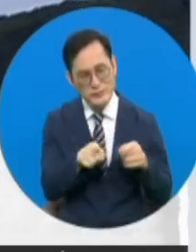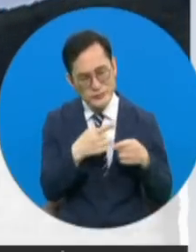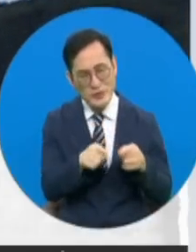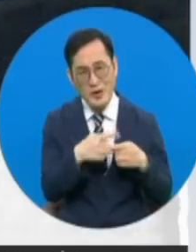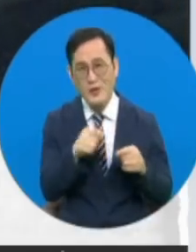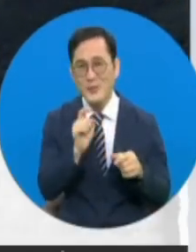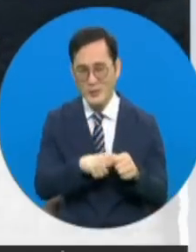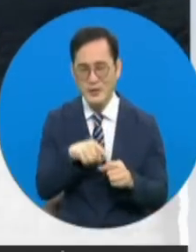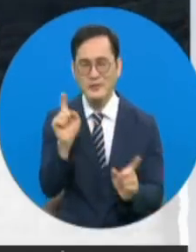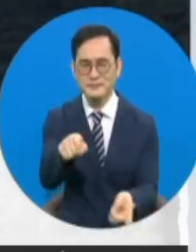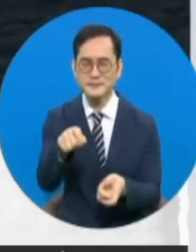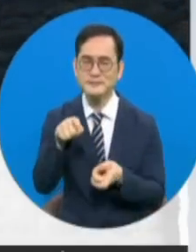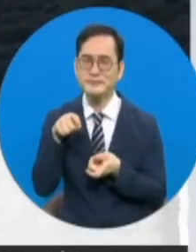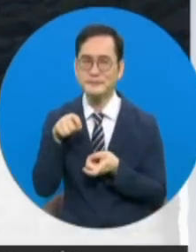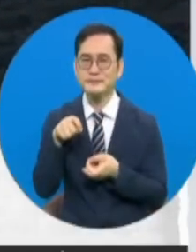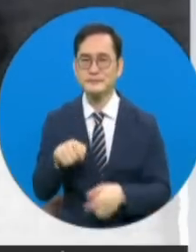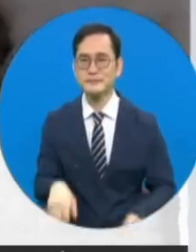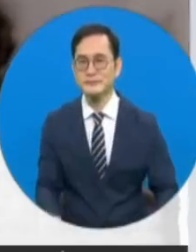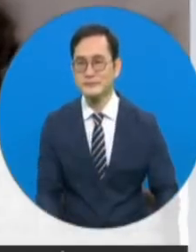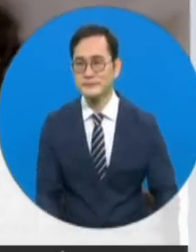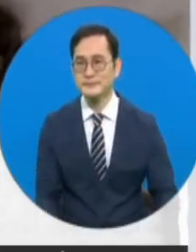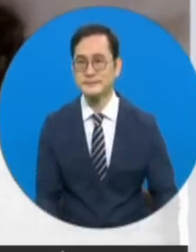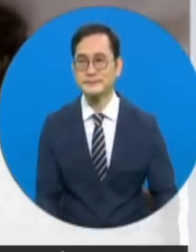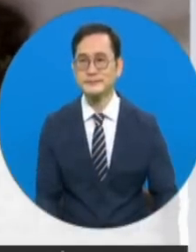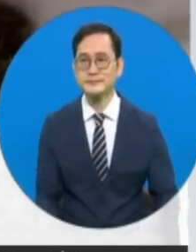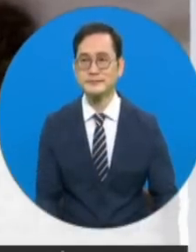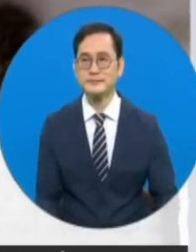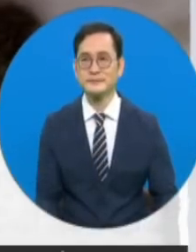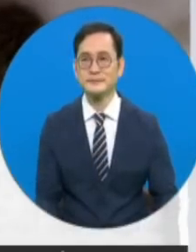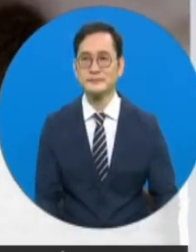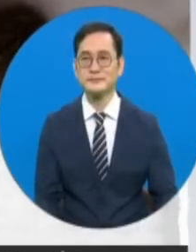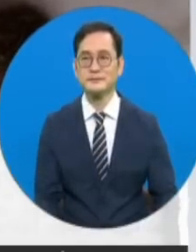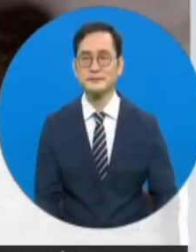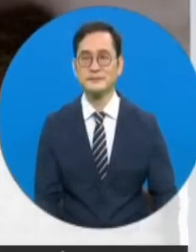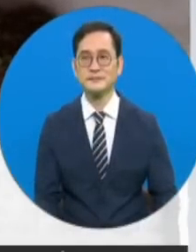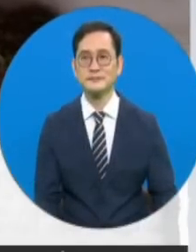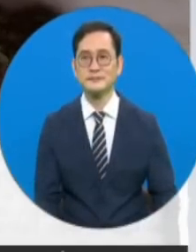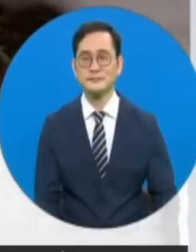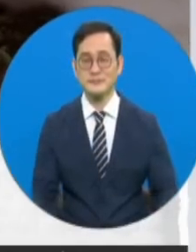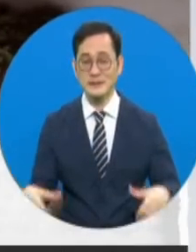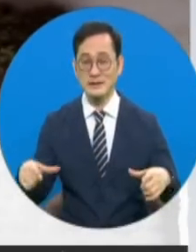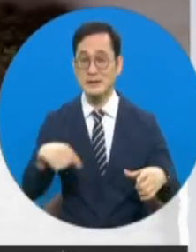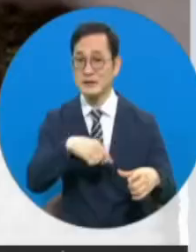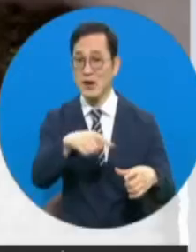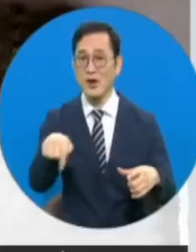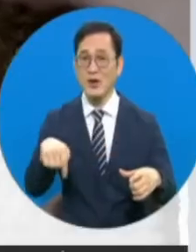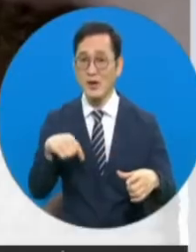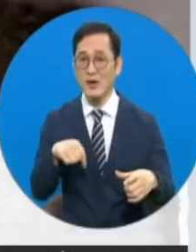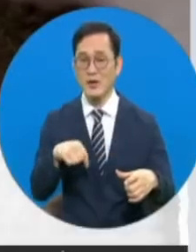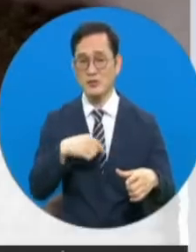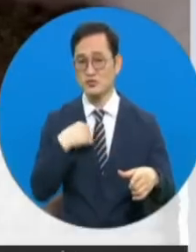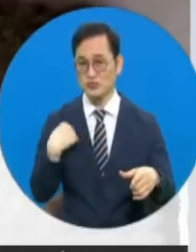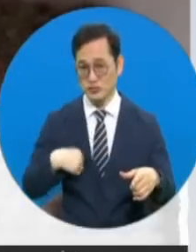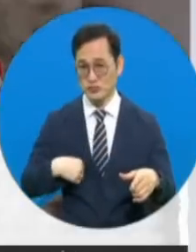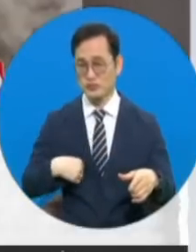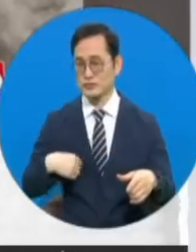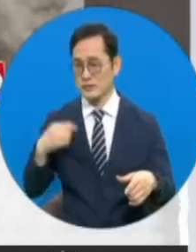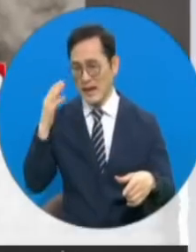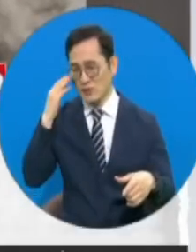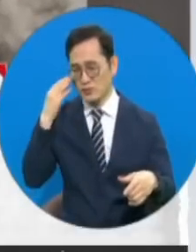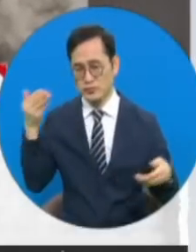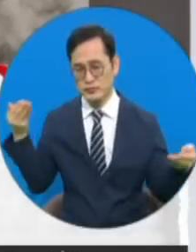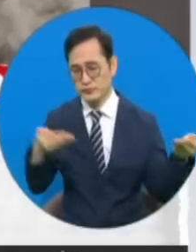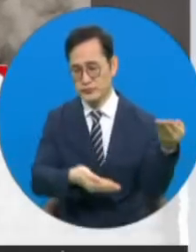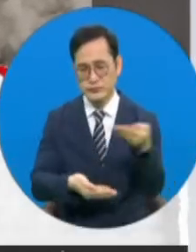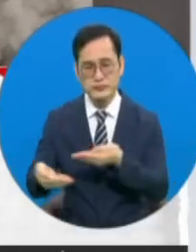우리가 저런 것을 다 건지려고 하겠지만 그 지역이 우리 영애가 아니지 않습니까 중국배들도 자유롭게